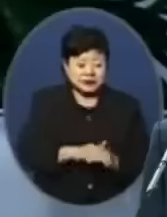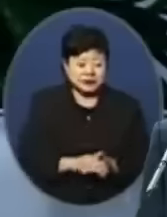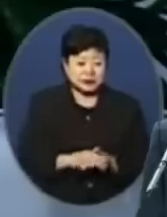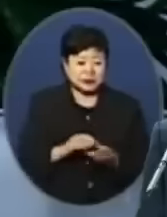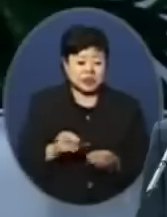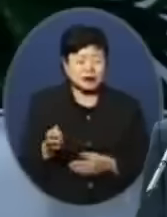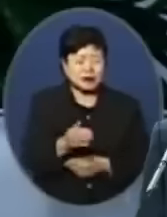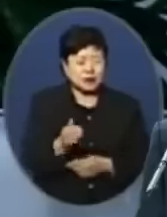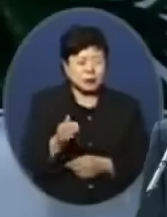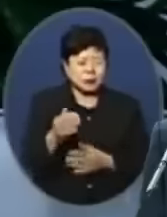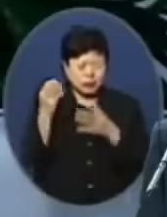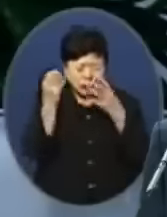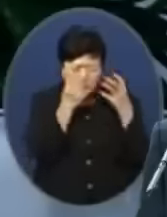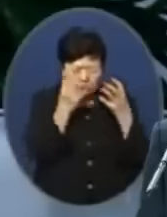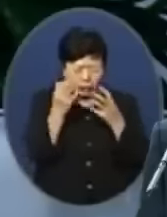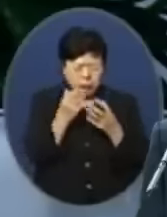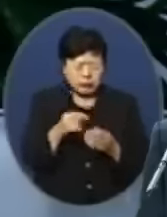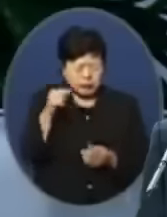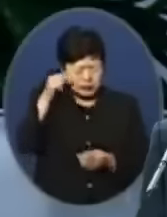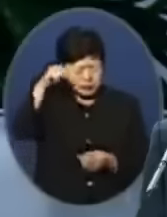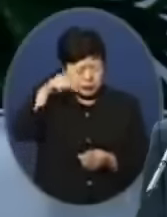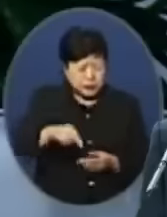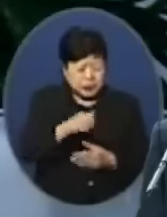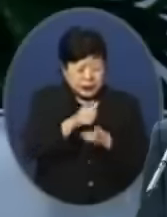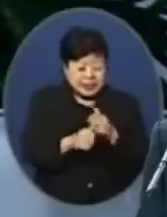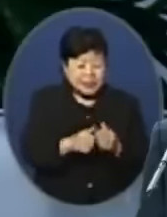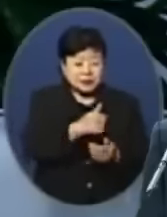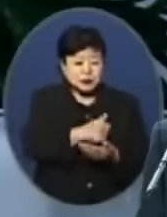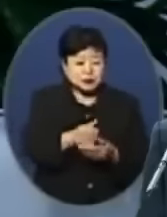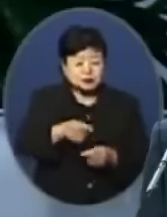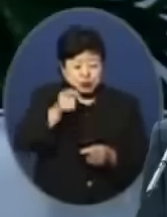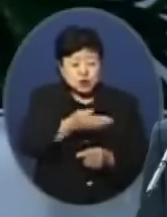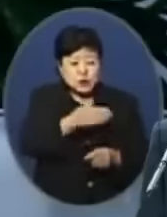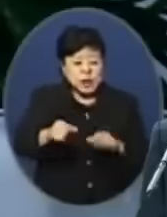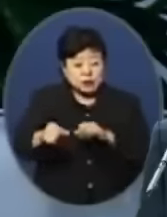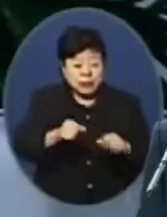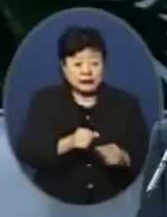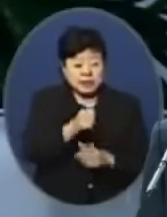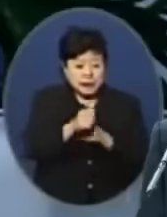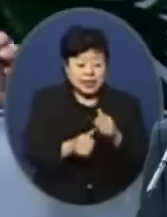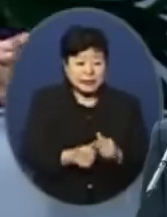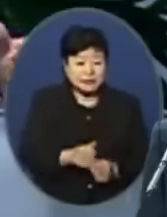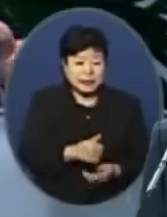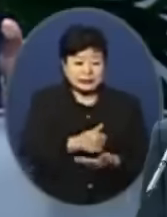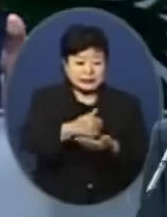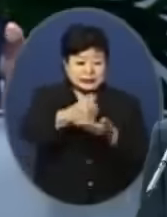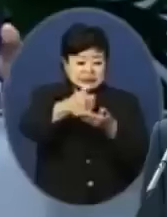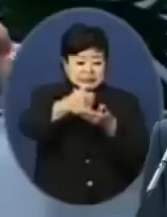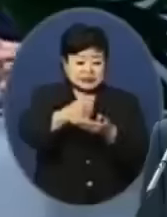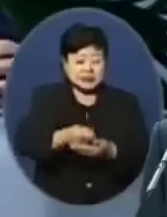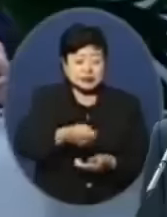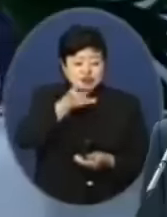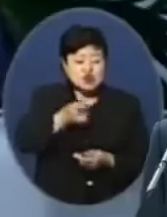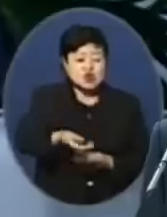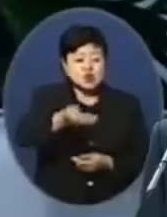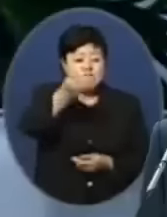땅이 공허하고 혼돈하며 허감이 깊은 무였을 때 하나님의 신이 수면에 운행하시더라. 하나님의 신이